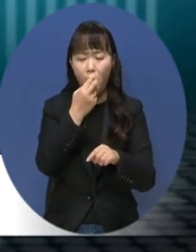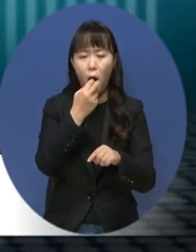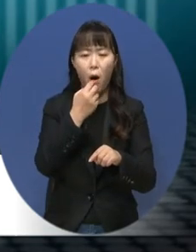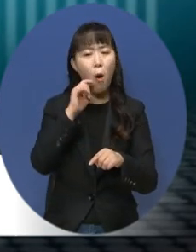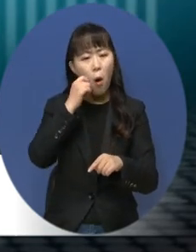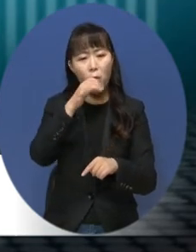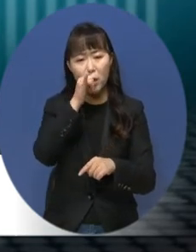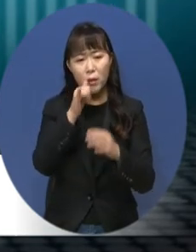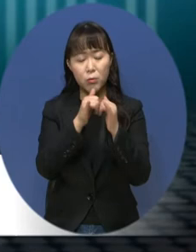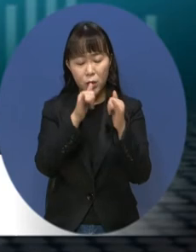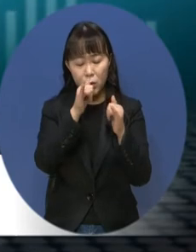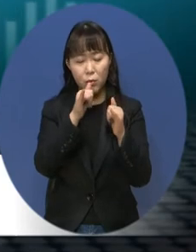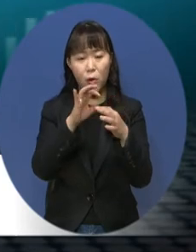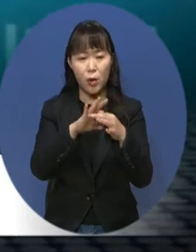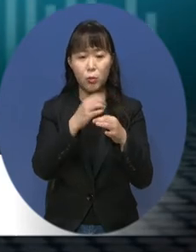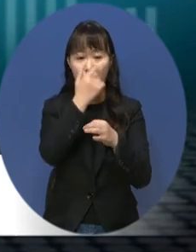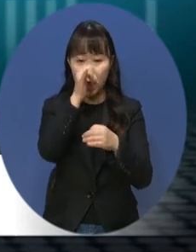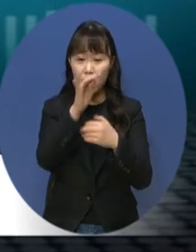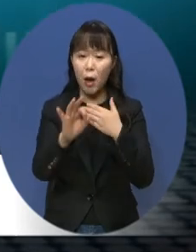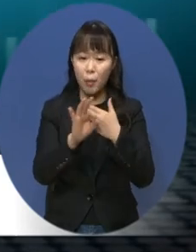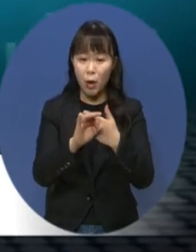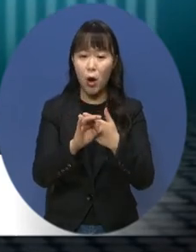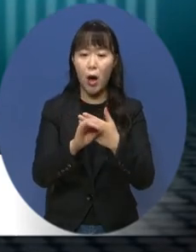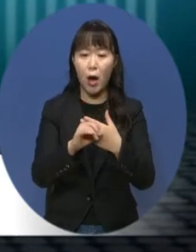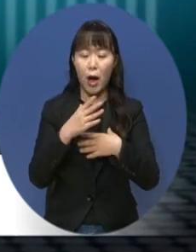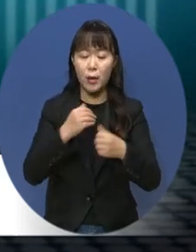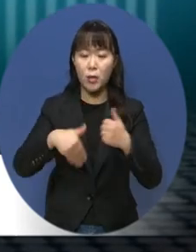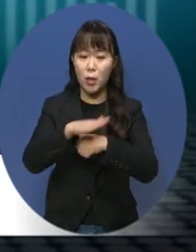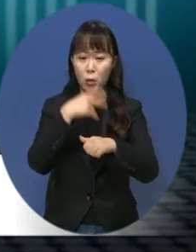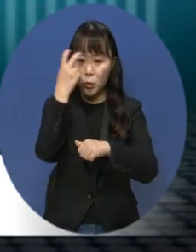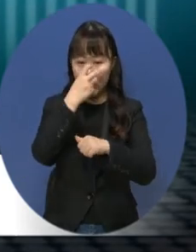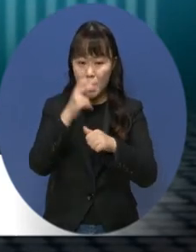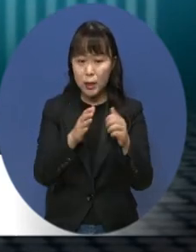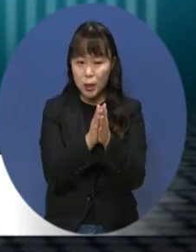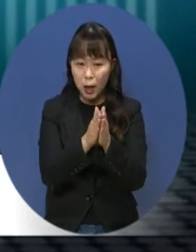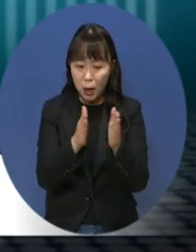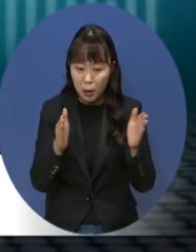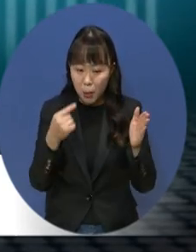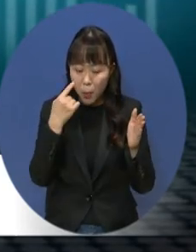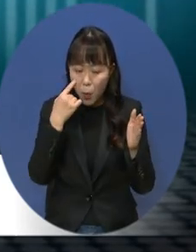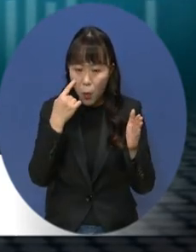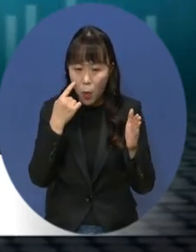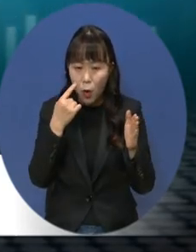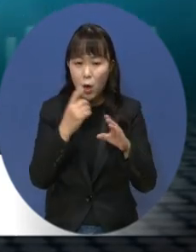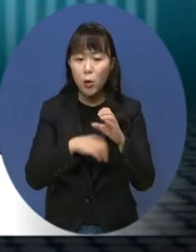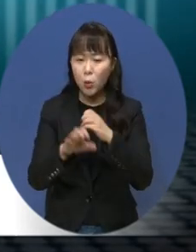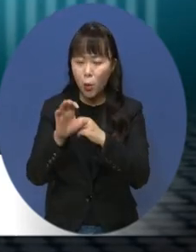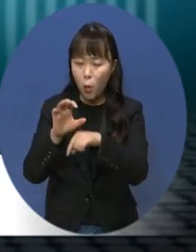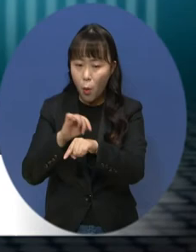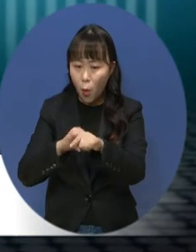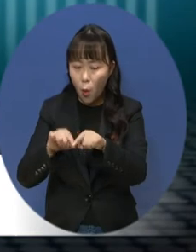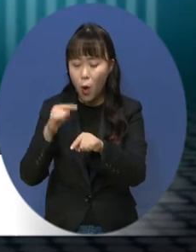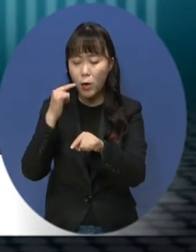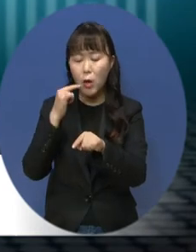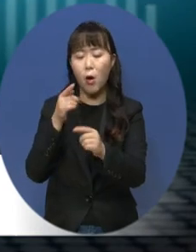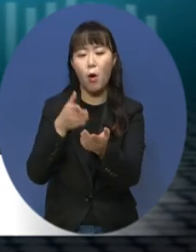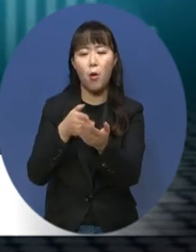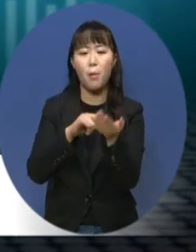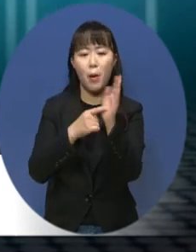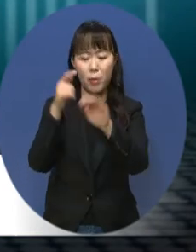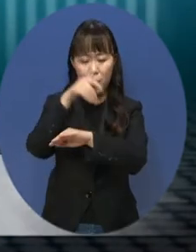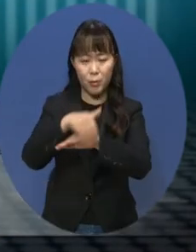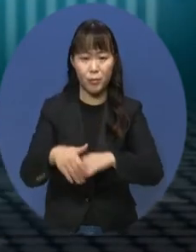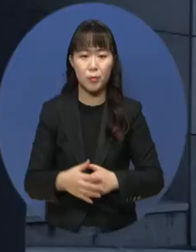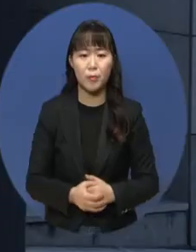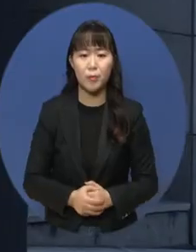모빌 파는 부분이 있으면 그런 부분도 안전 세태 조사를 실시해 서 안장 선단 에서도 조사를 해서 언론 발표를